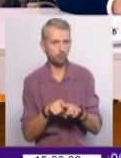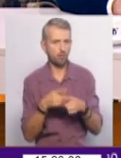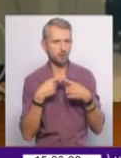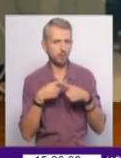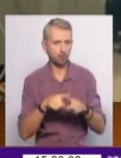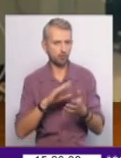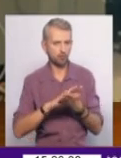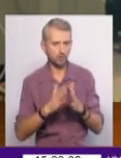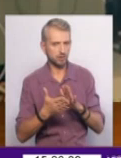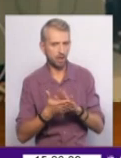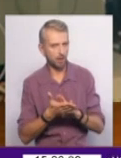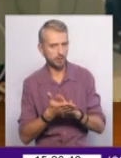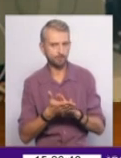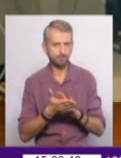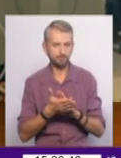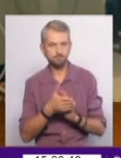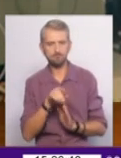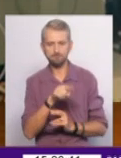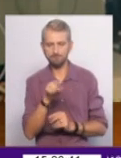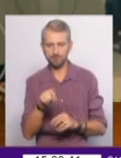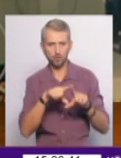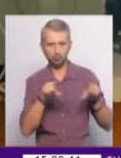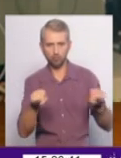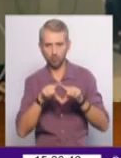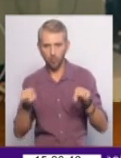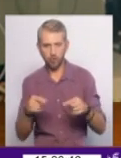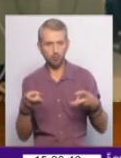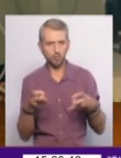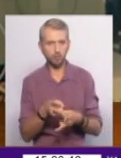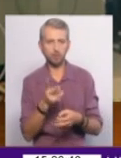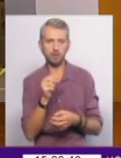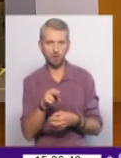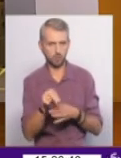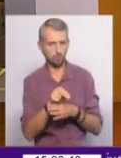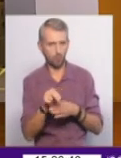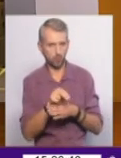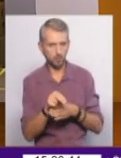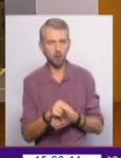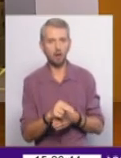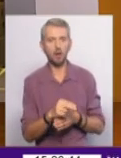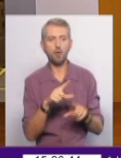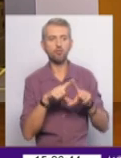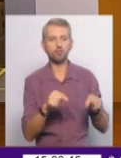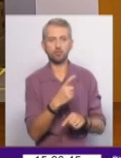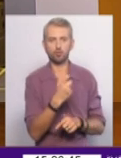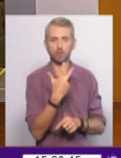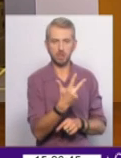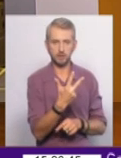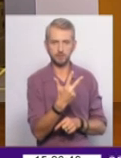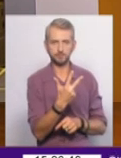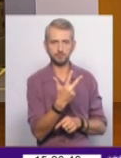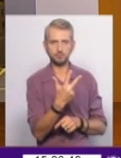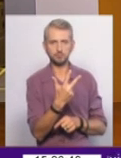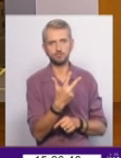технічному стані, і ці школи потребують капітального ремонту. 103-я школа,